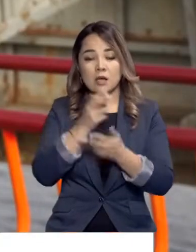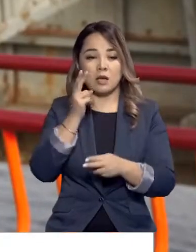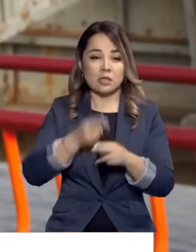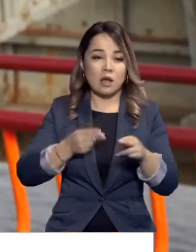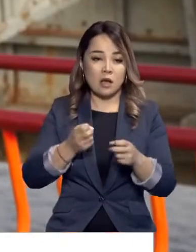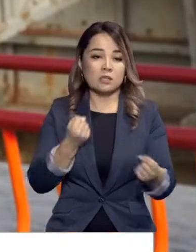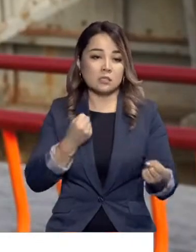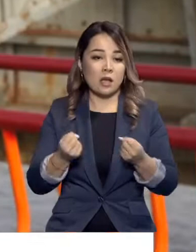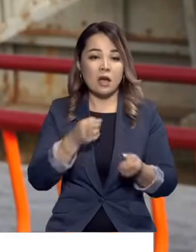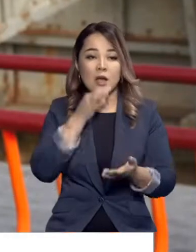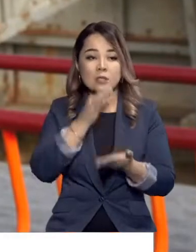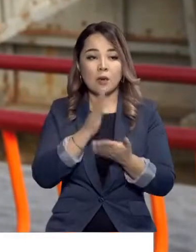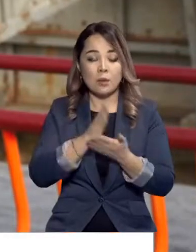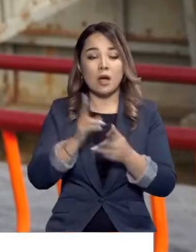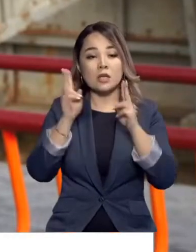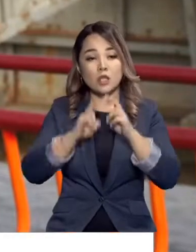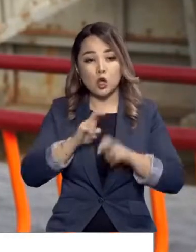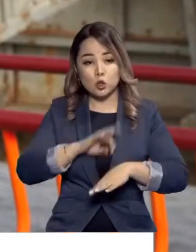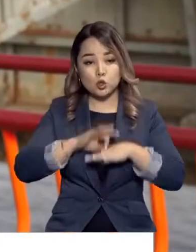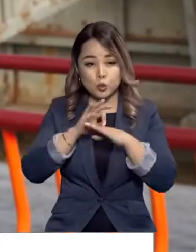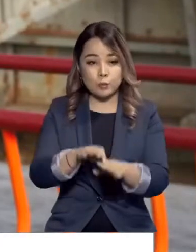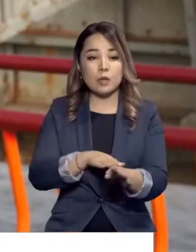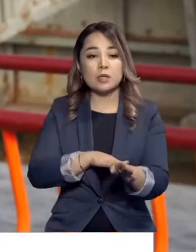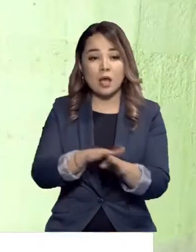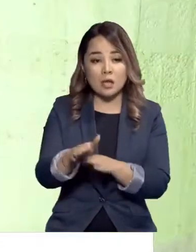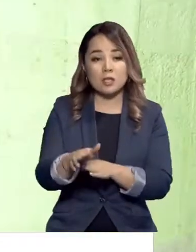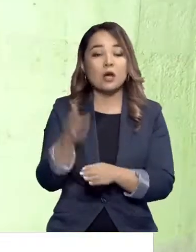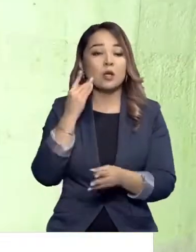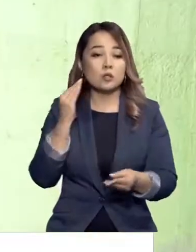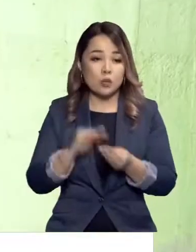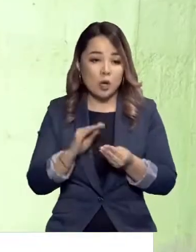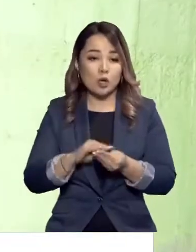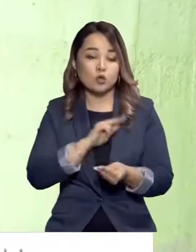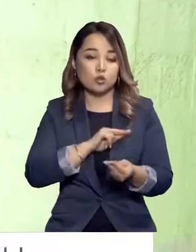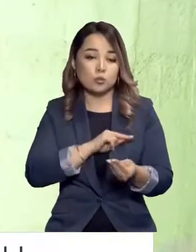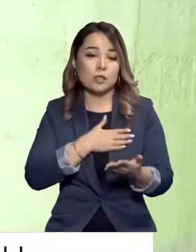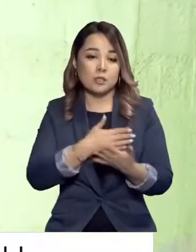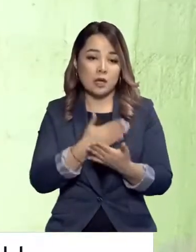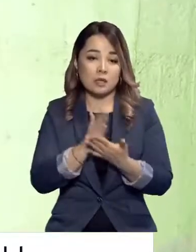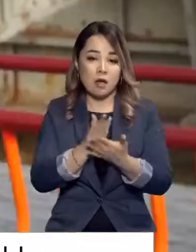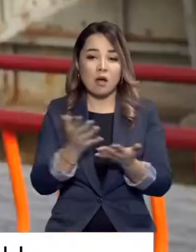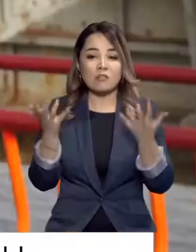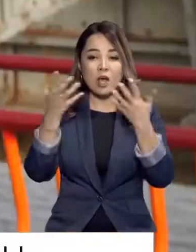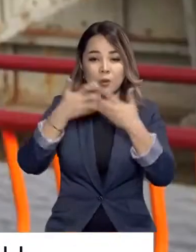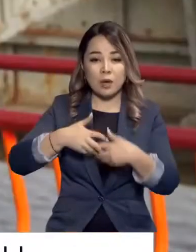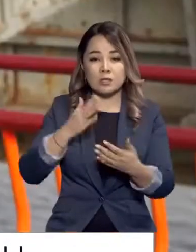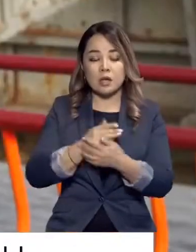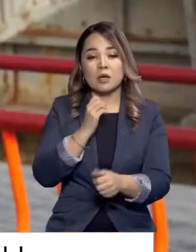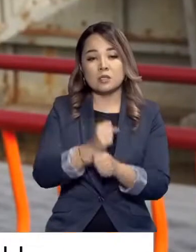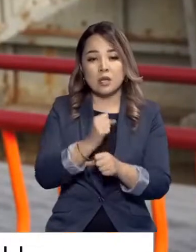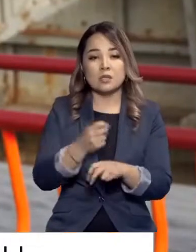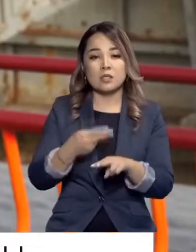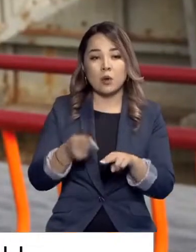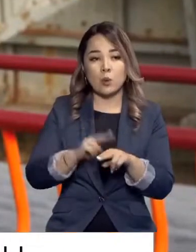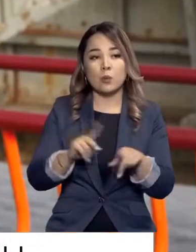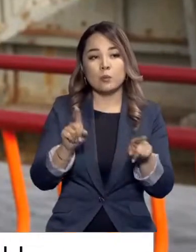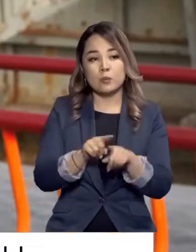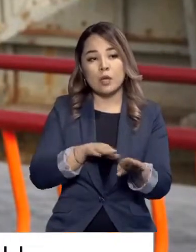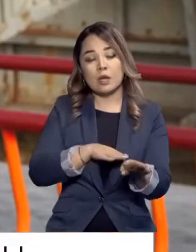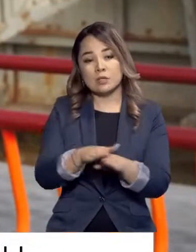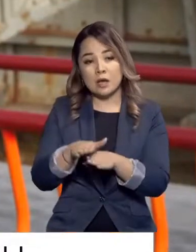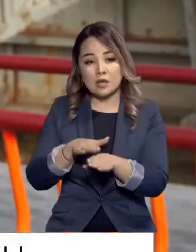тексер өспетәнеден бері жұмыс істеп тұр, қалпы жағдайда жұмыс істеп тұр. Қазір бір шамал автоматизациясы бар, мұның бәрі осыны диспетчерлік